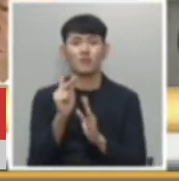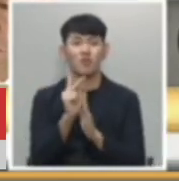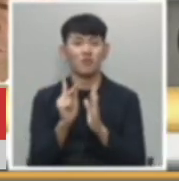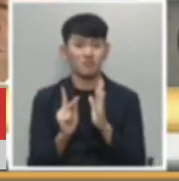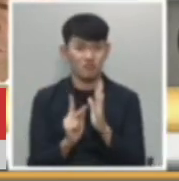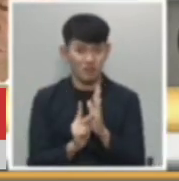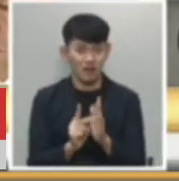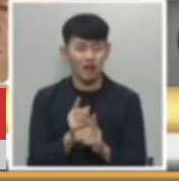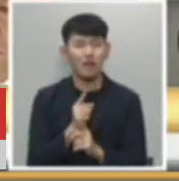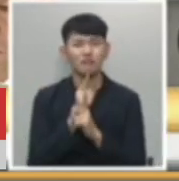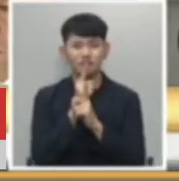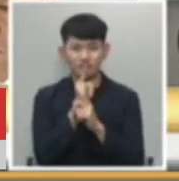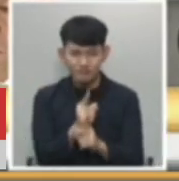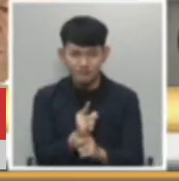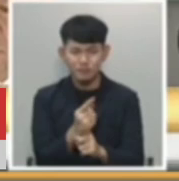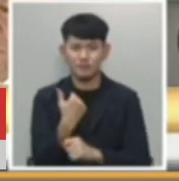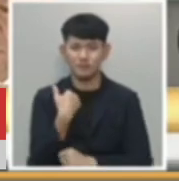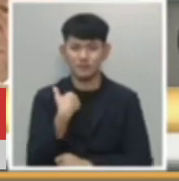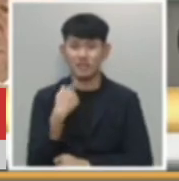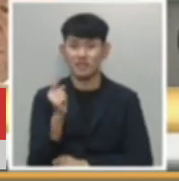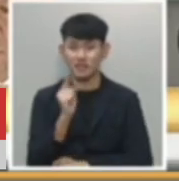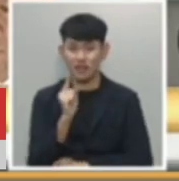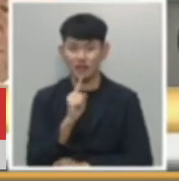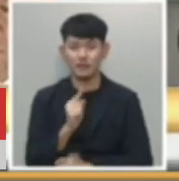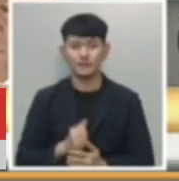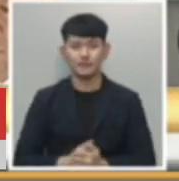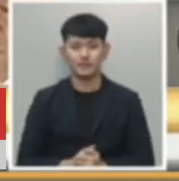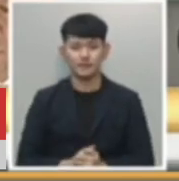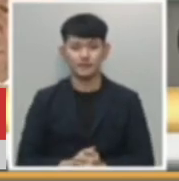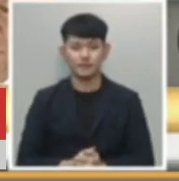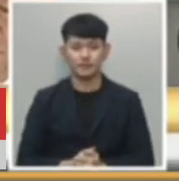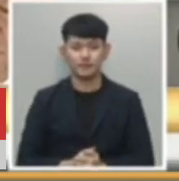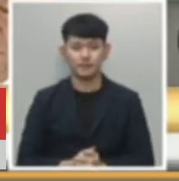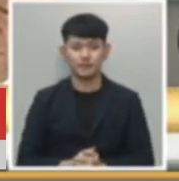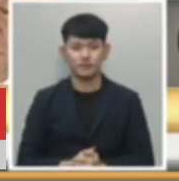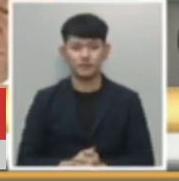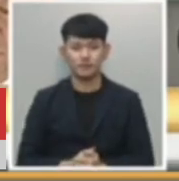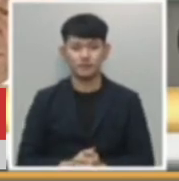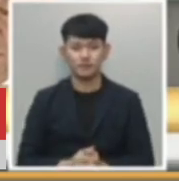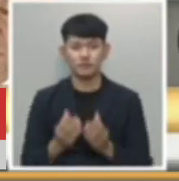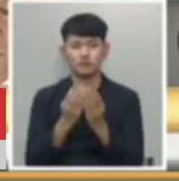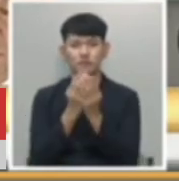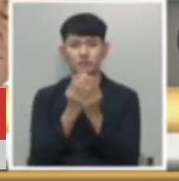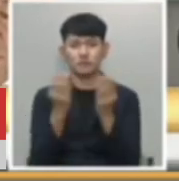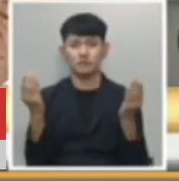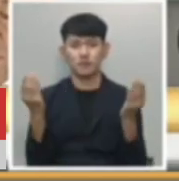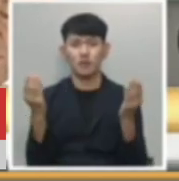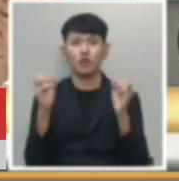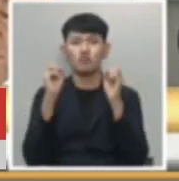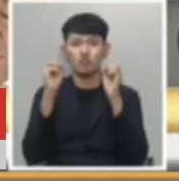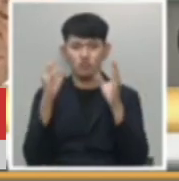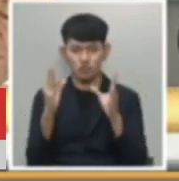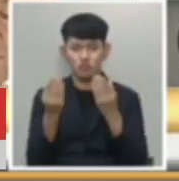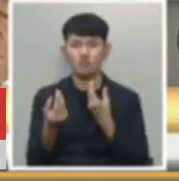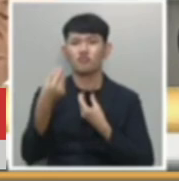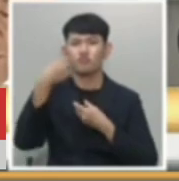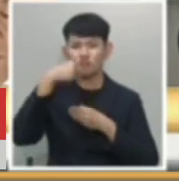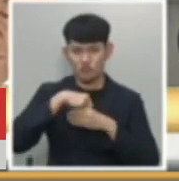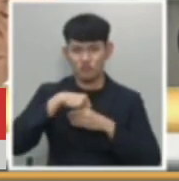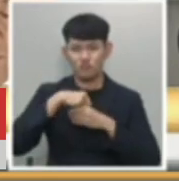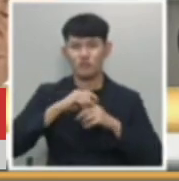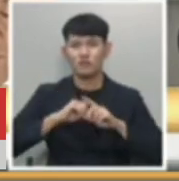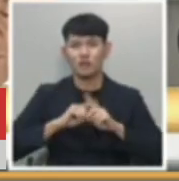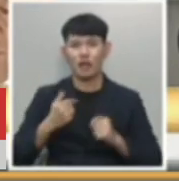เขายังมีวินัยยังมีคุณจริยธรรมของคุณครูครอบอีกครั้งหนึ่งแต่ก็มีค